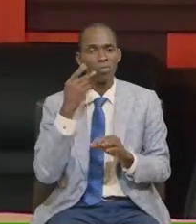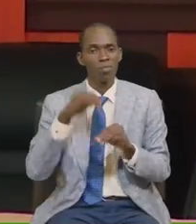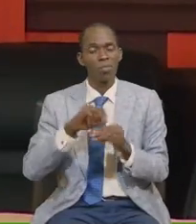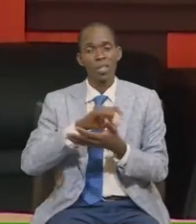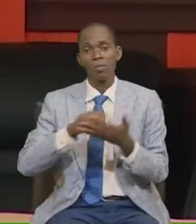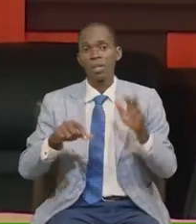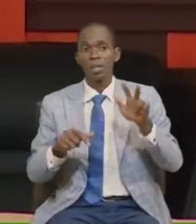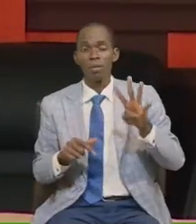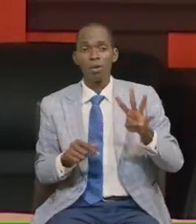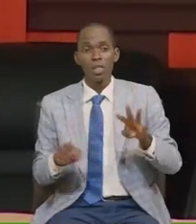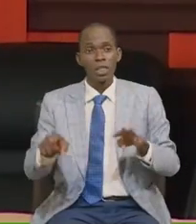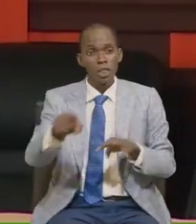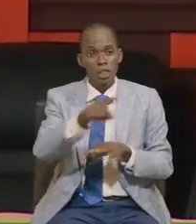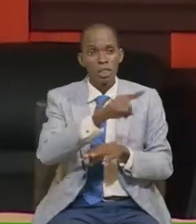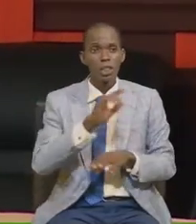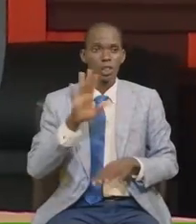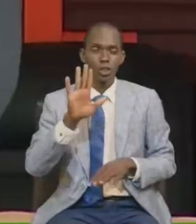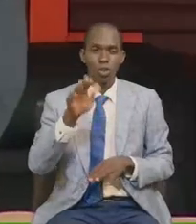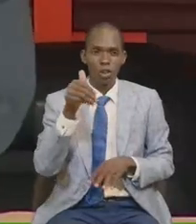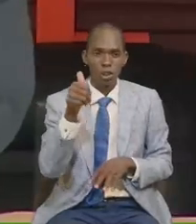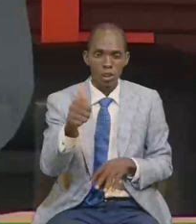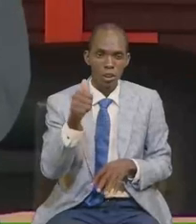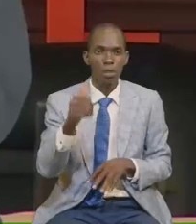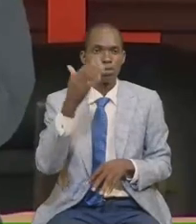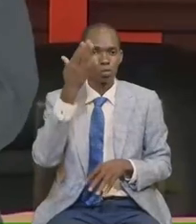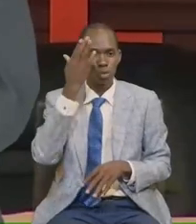Verset 34. Vous savez vous-même